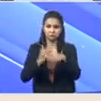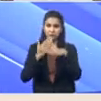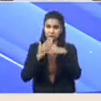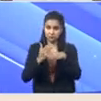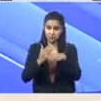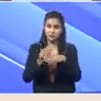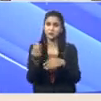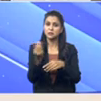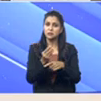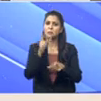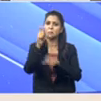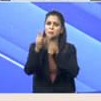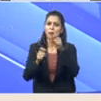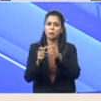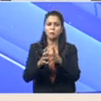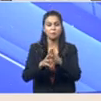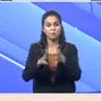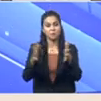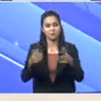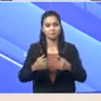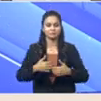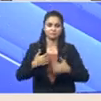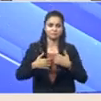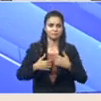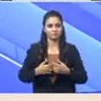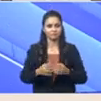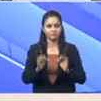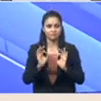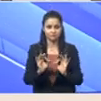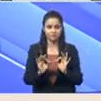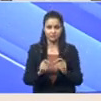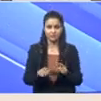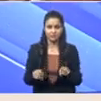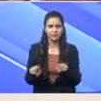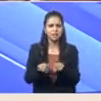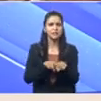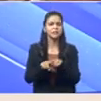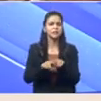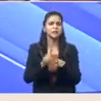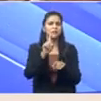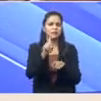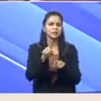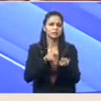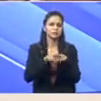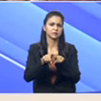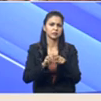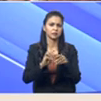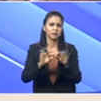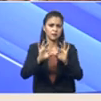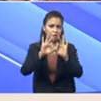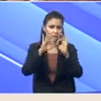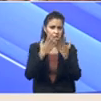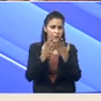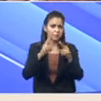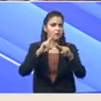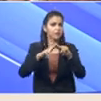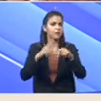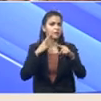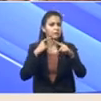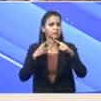तो बहुत ही रोचक प्रयोग कर रहे हैं। जैसे एक उदाहरण है फैमिली फिटनेस आवर